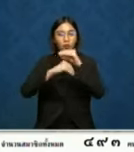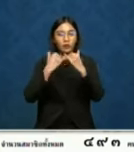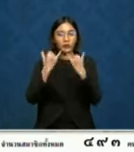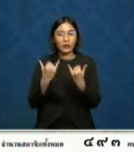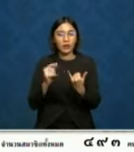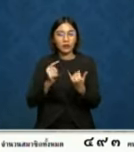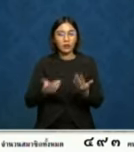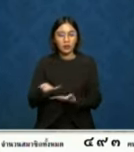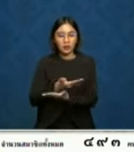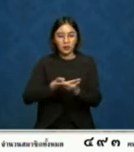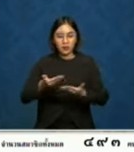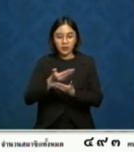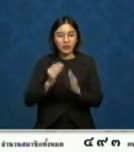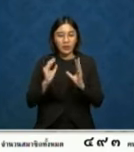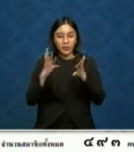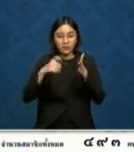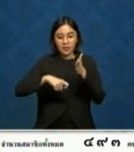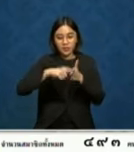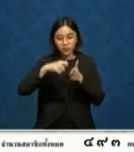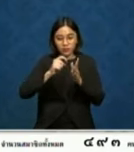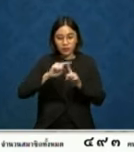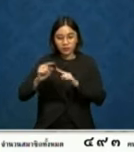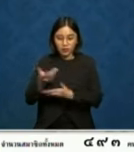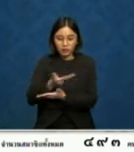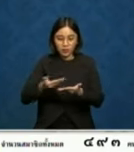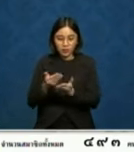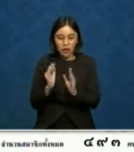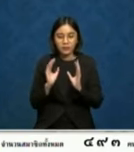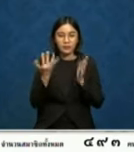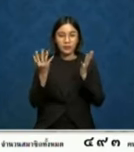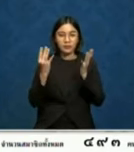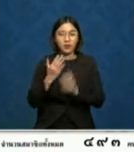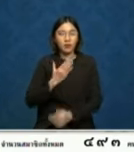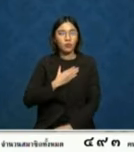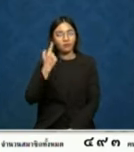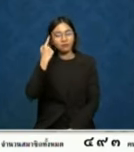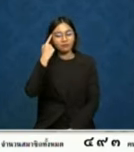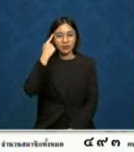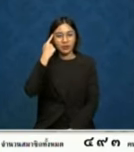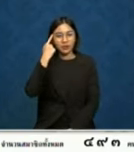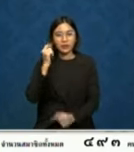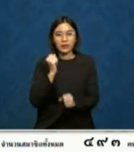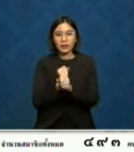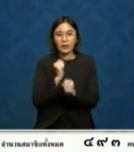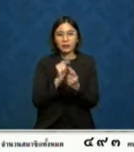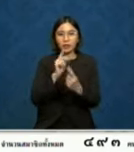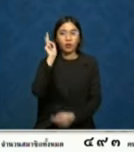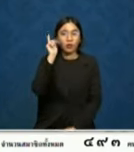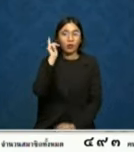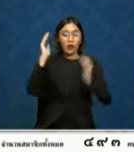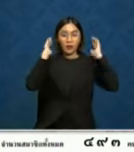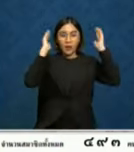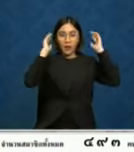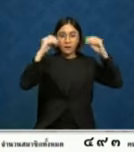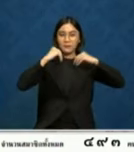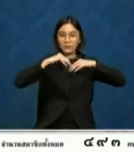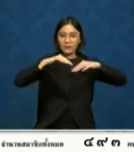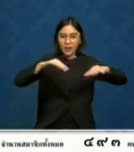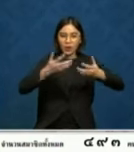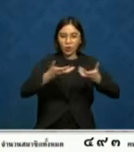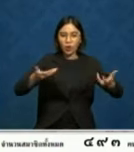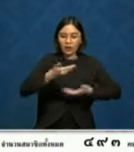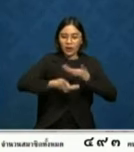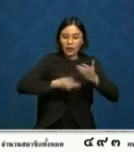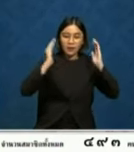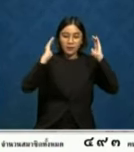กลับไม่ได้พิจารณาปัจจัยสำสำคัญเหล่านี้เลยผมเกรงว่าการทำเพียงสื่อโฆษณาสินค้าหรือ